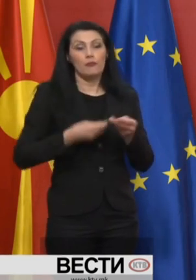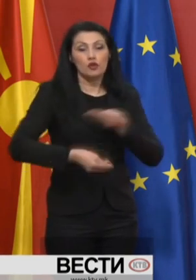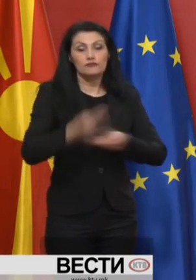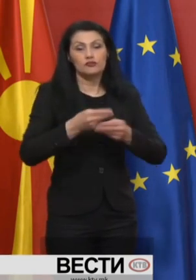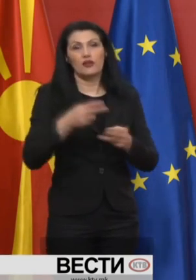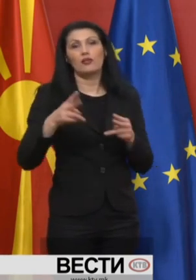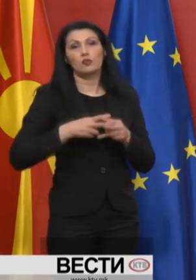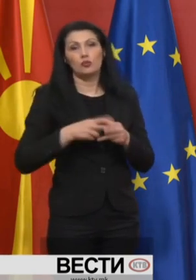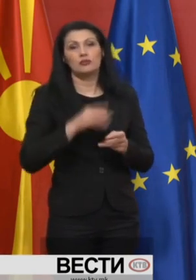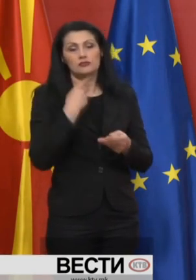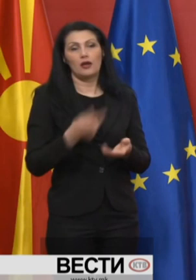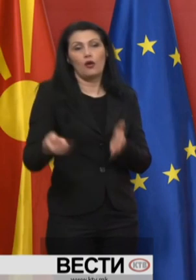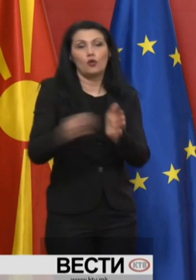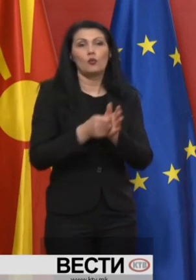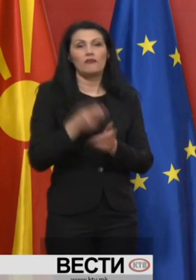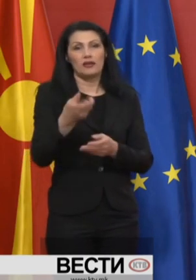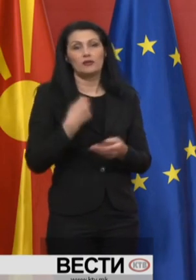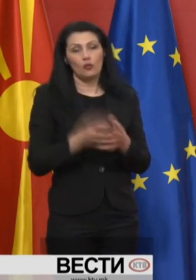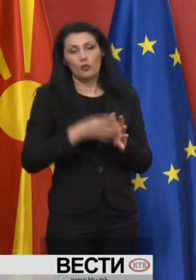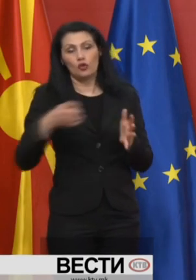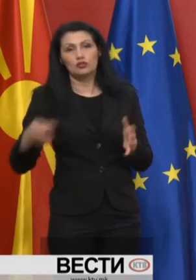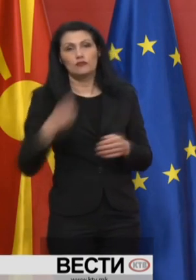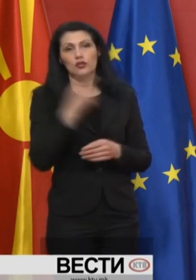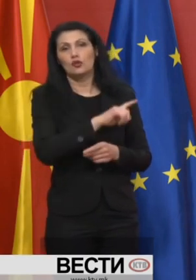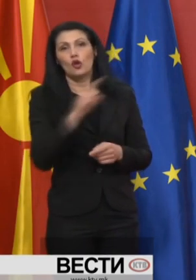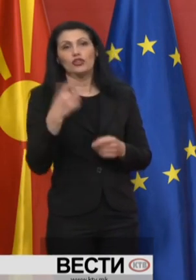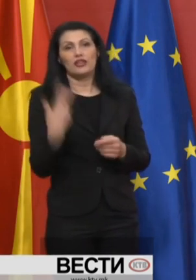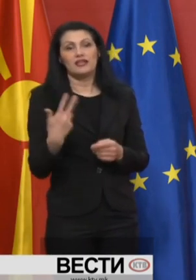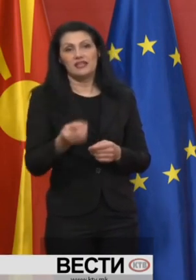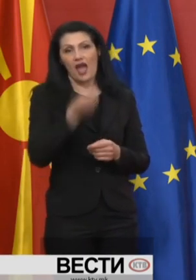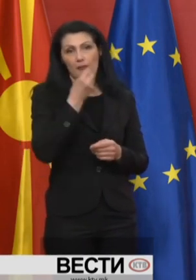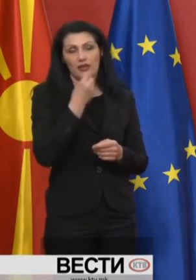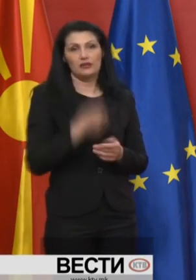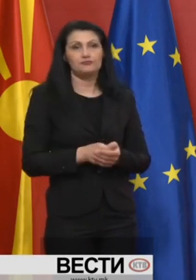со регистрираните откупувачи на тутун го продолживме до 30 април.